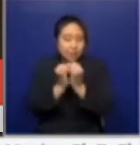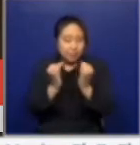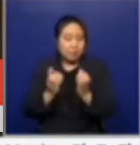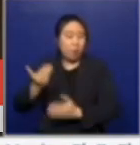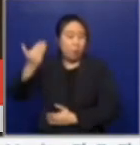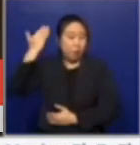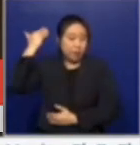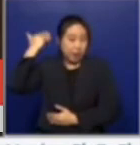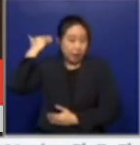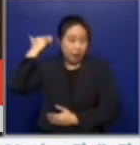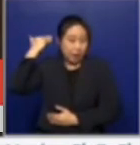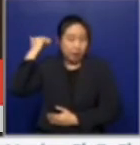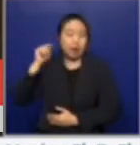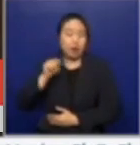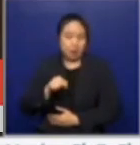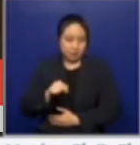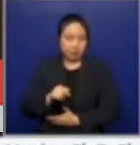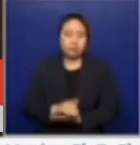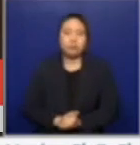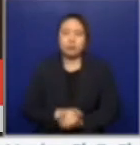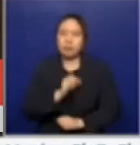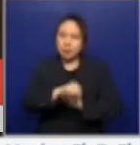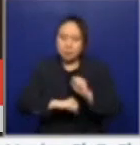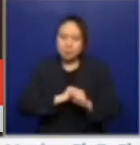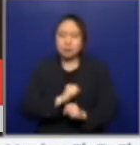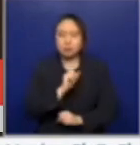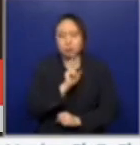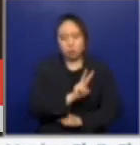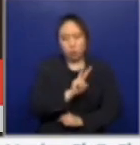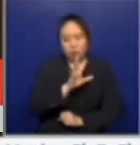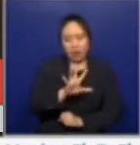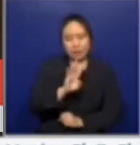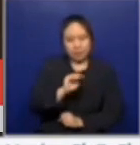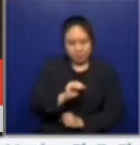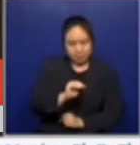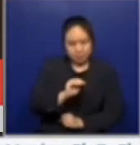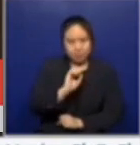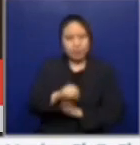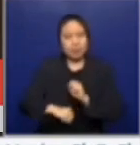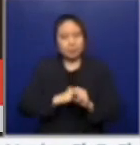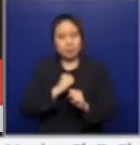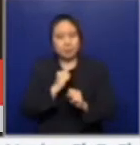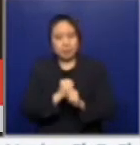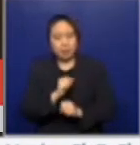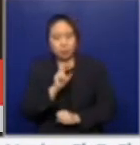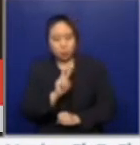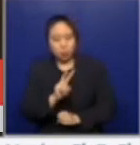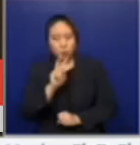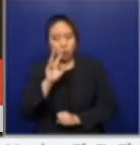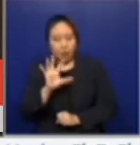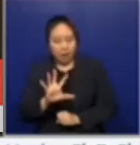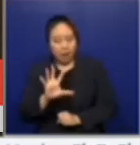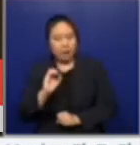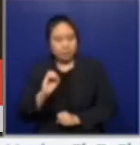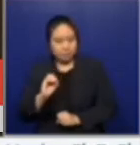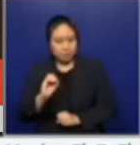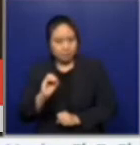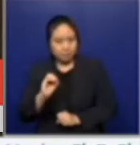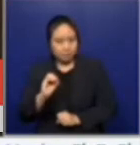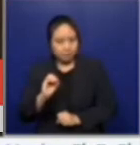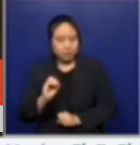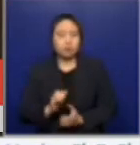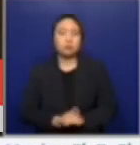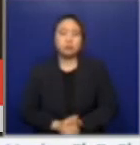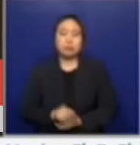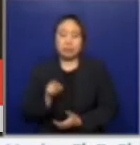าทั้งฉบับปีพ.ศ.2540และปีพ.ศ.2550ซึ่ง